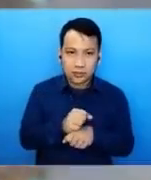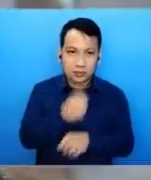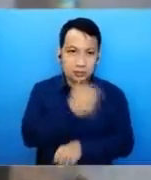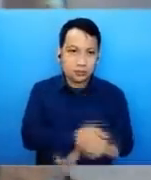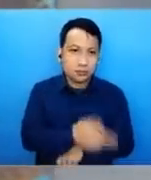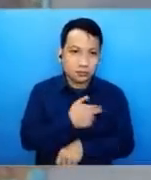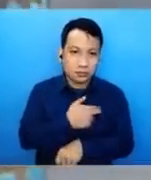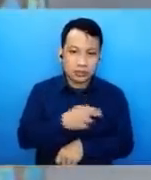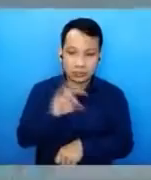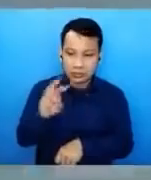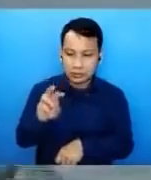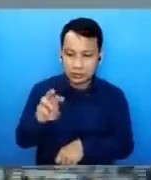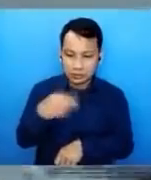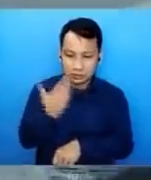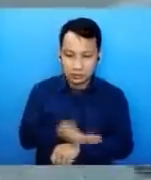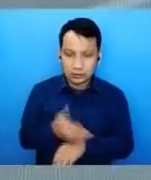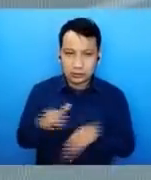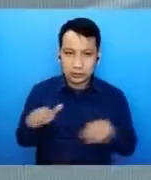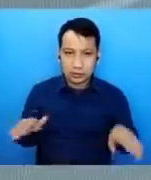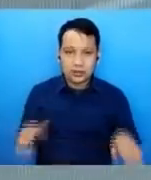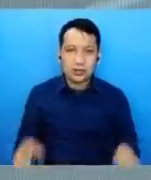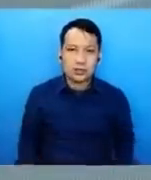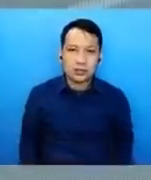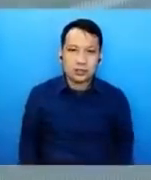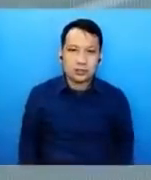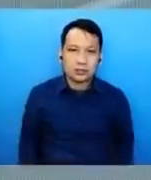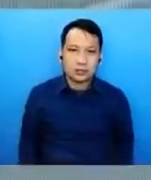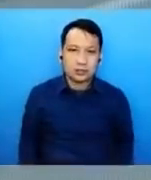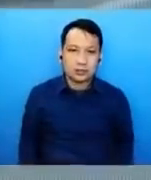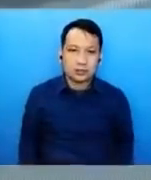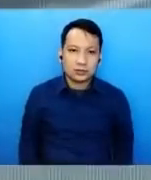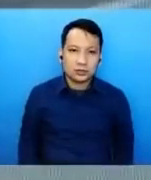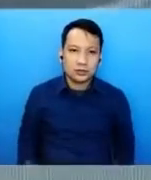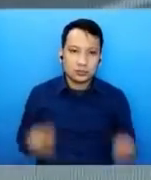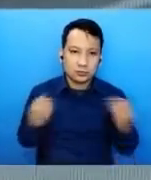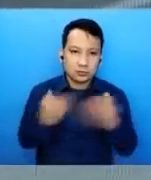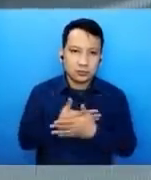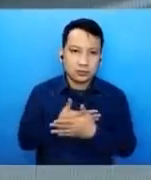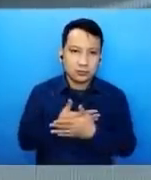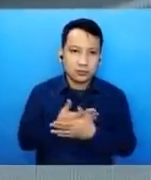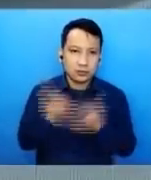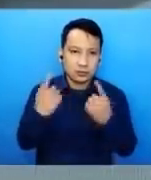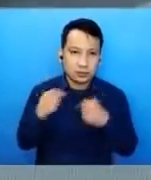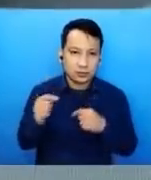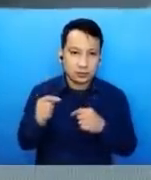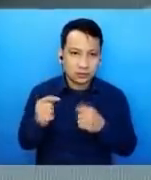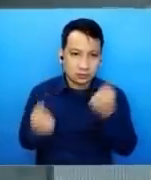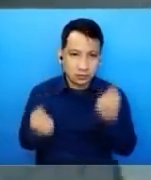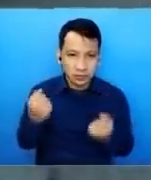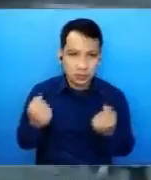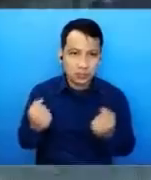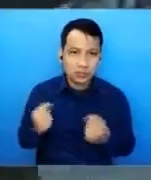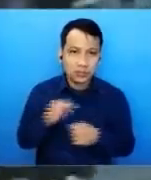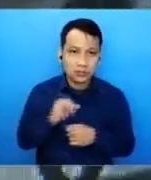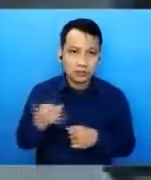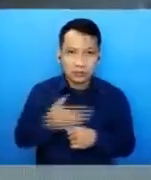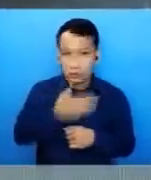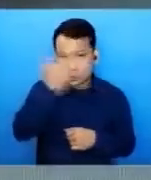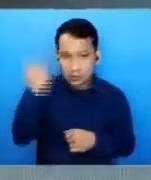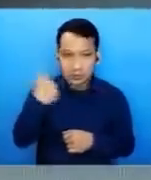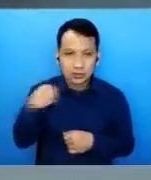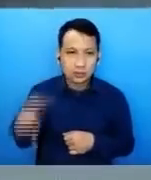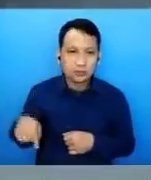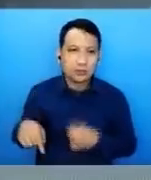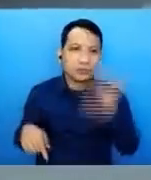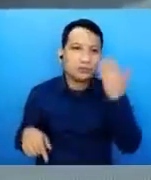6 na taong gulang niyang anak. Dahil na rin daw sa sobrang takot, kaya sinubukan i-commander ang jeep. Pero nalimutan ng kawatan na hindi pala